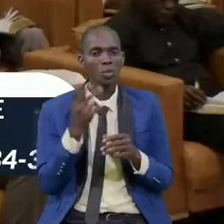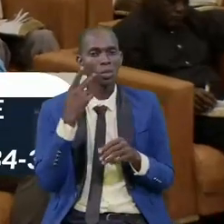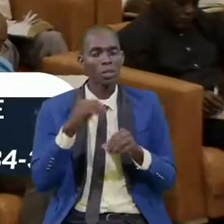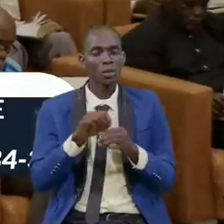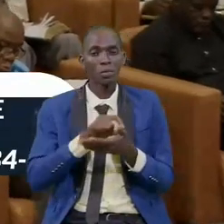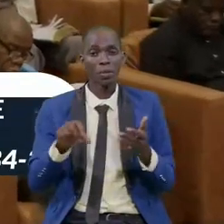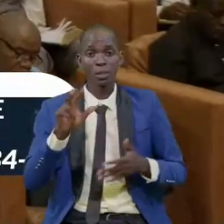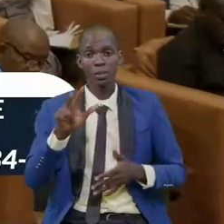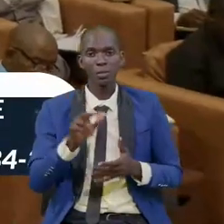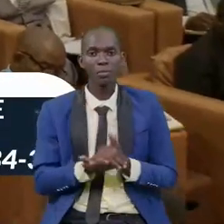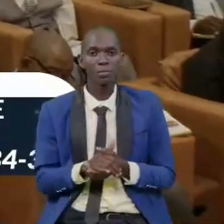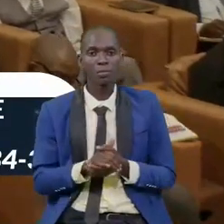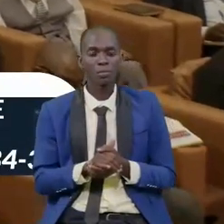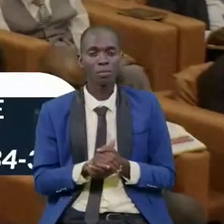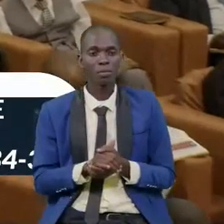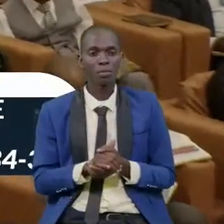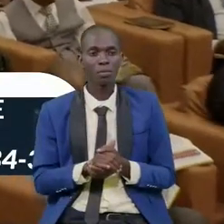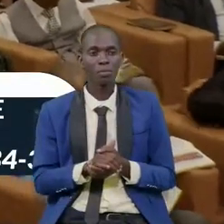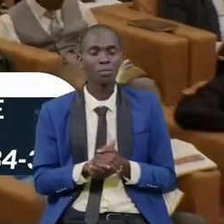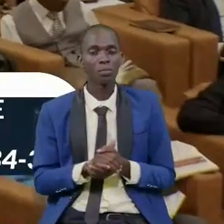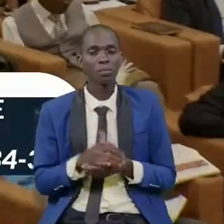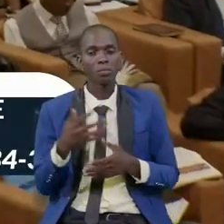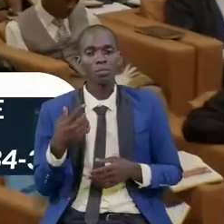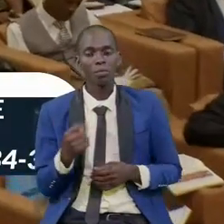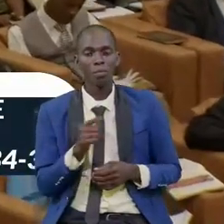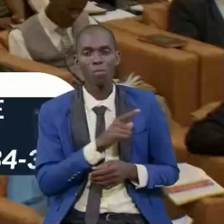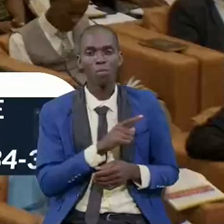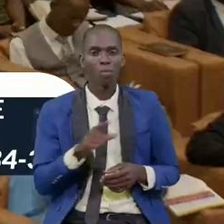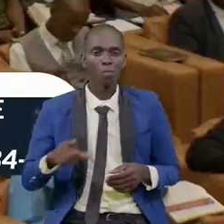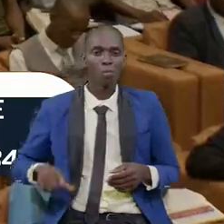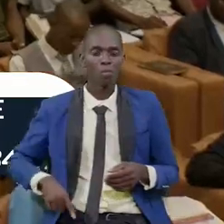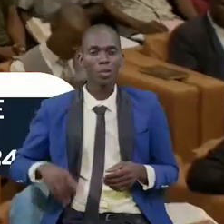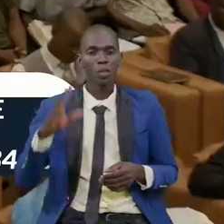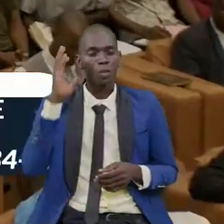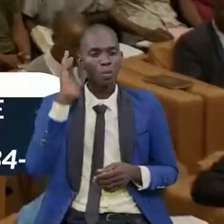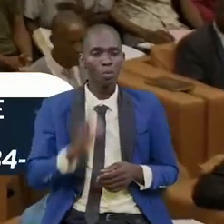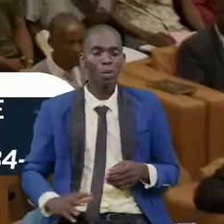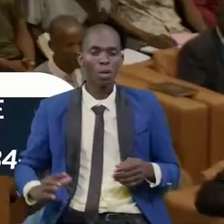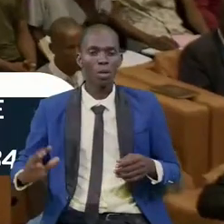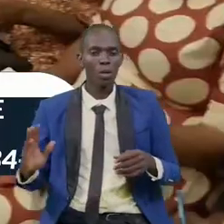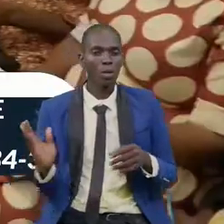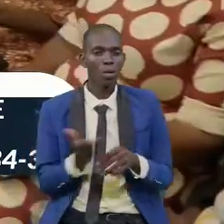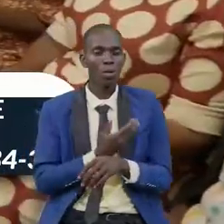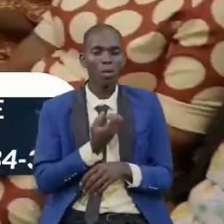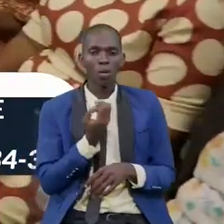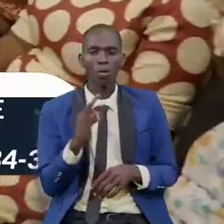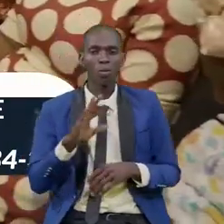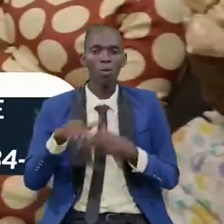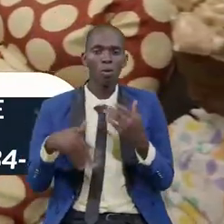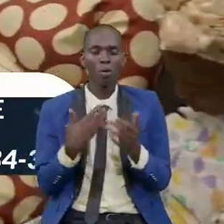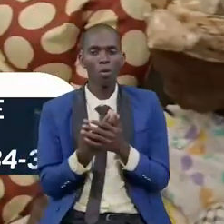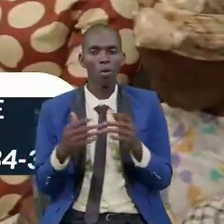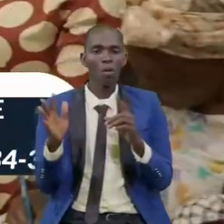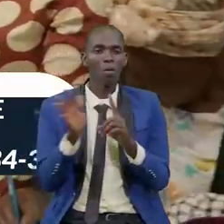double. Le verset 4 dit que l'Éternel extermine toutes les